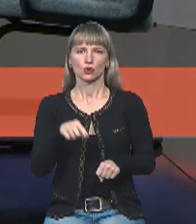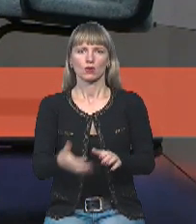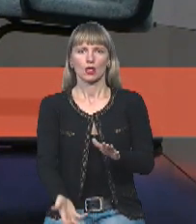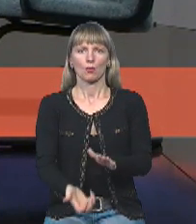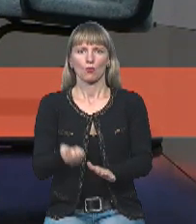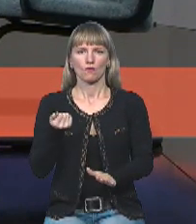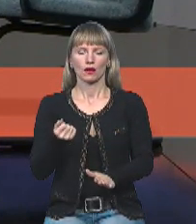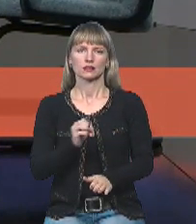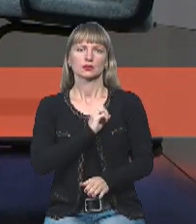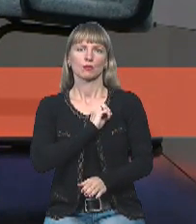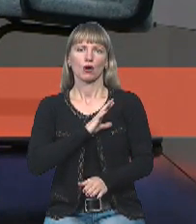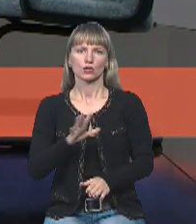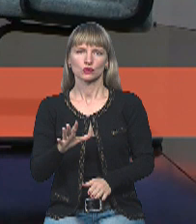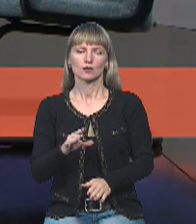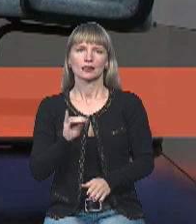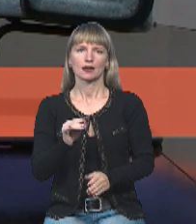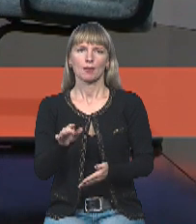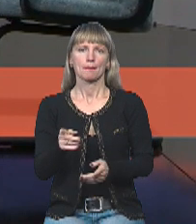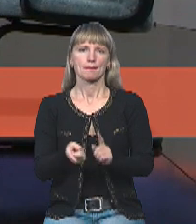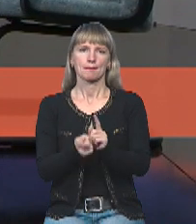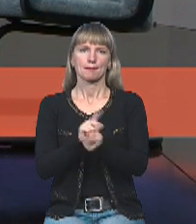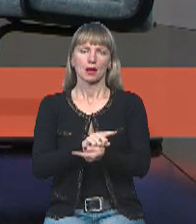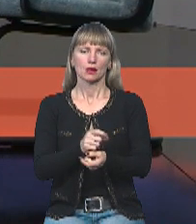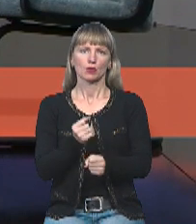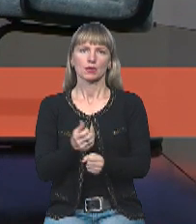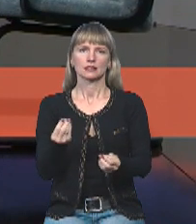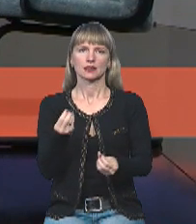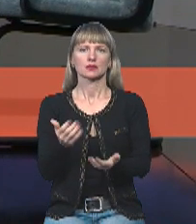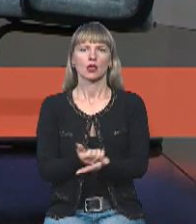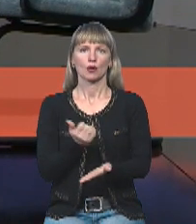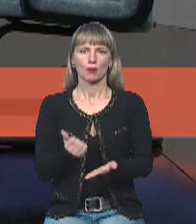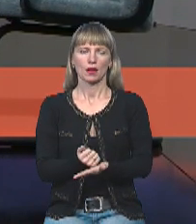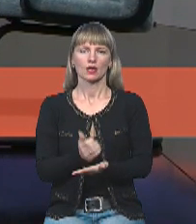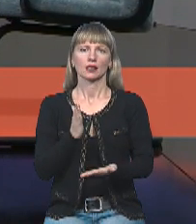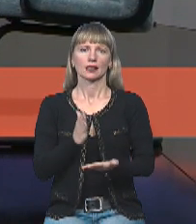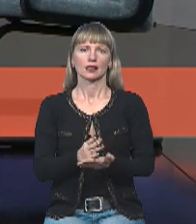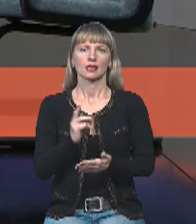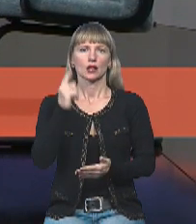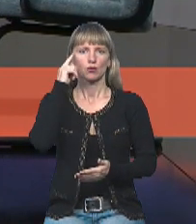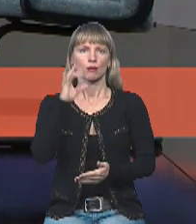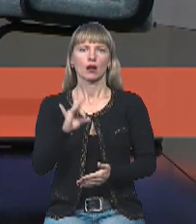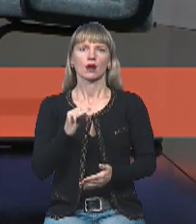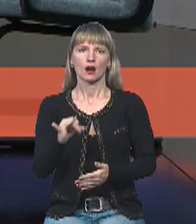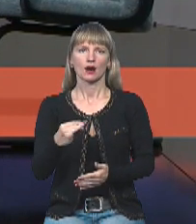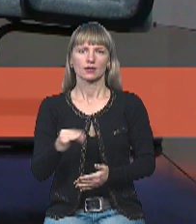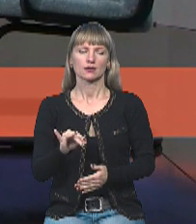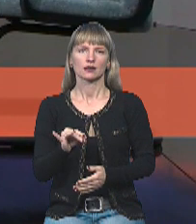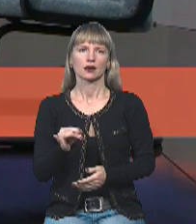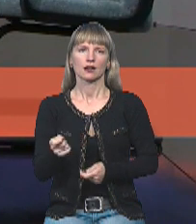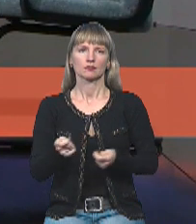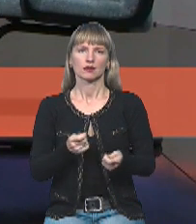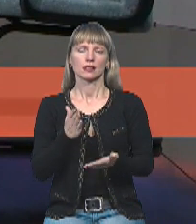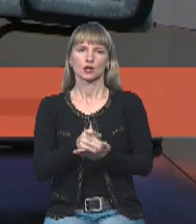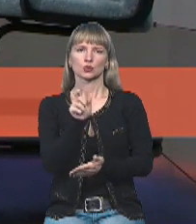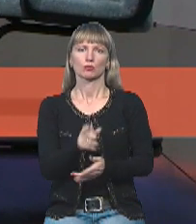видобувати, збагачувати, переробляти, заробляти. Є, на думку райадміністрації, суспільна потреба